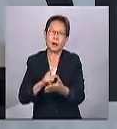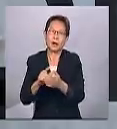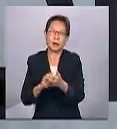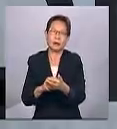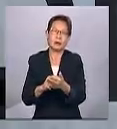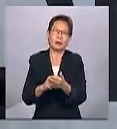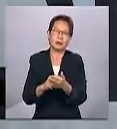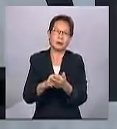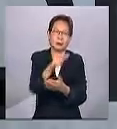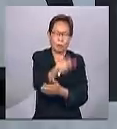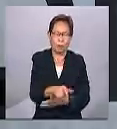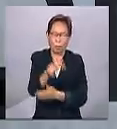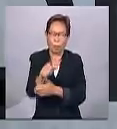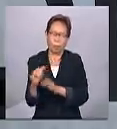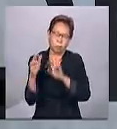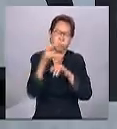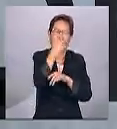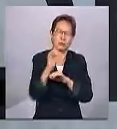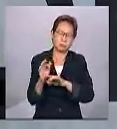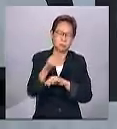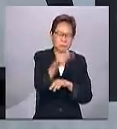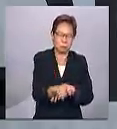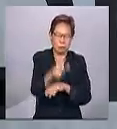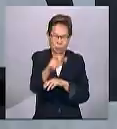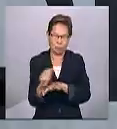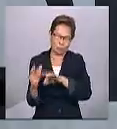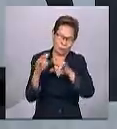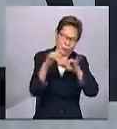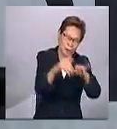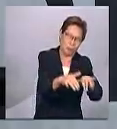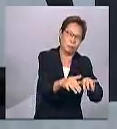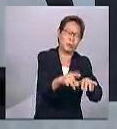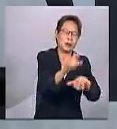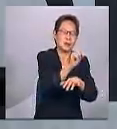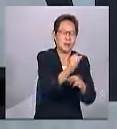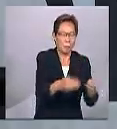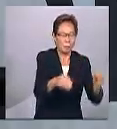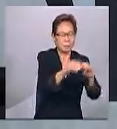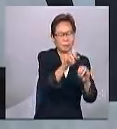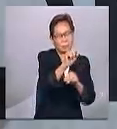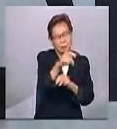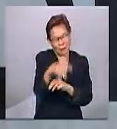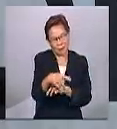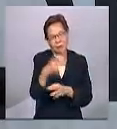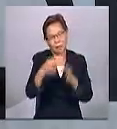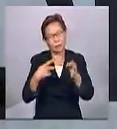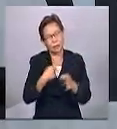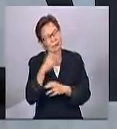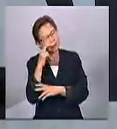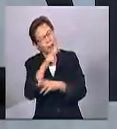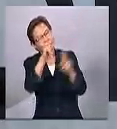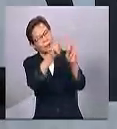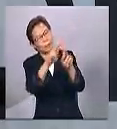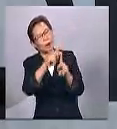tabligh pernah berhimpun di Sri Petaling. Jadi sekarang ni kalau contohnya kalau kita lihat di perkampungan